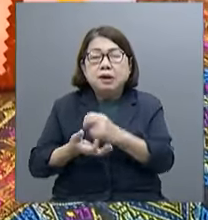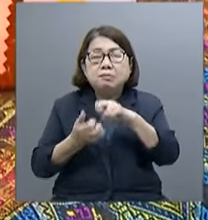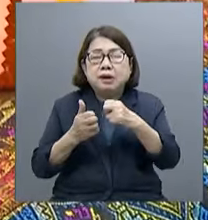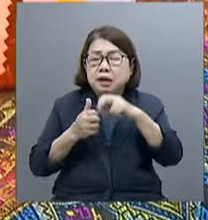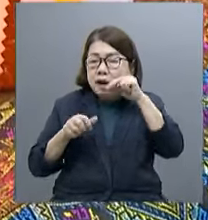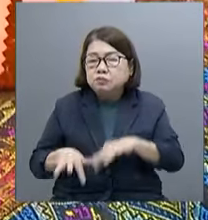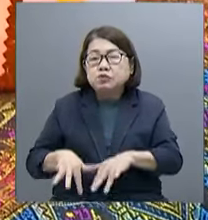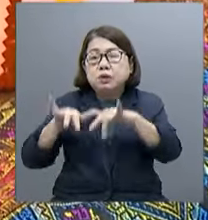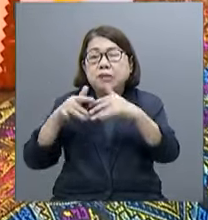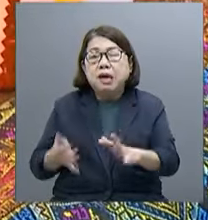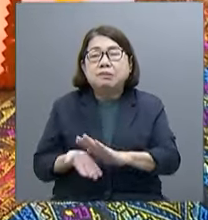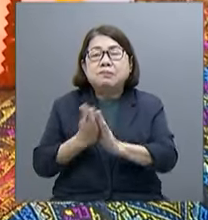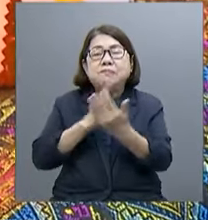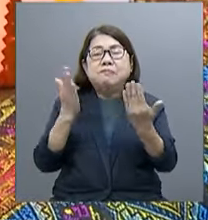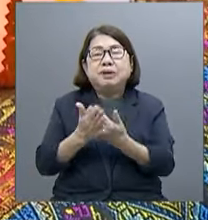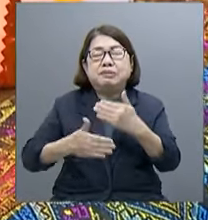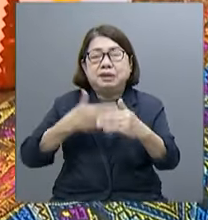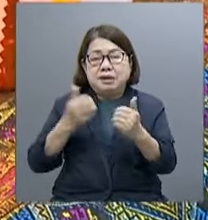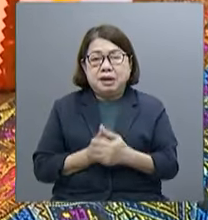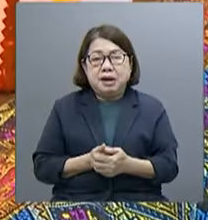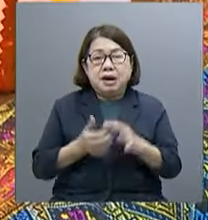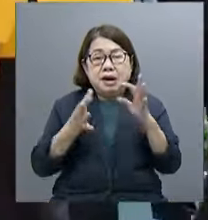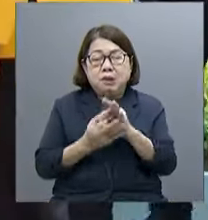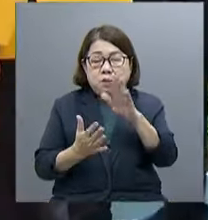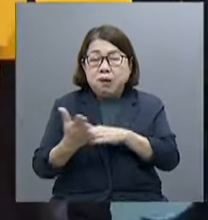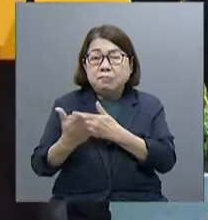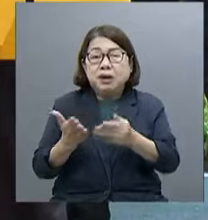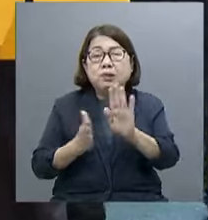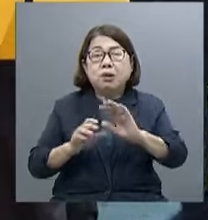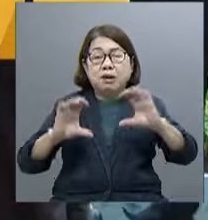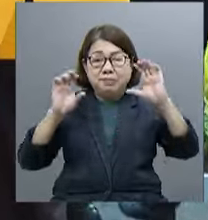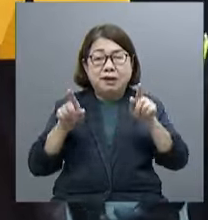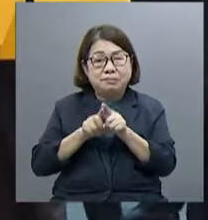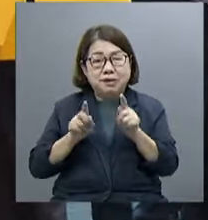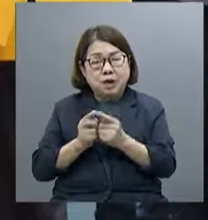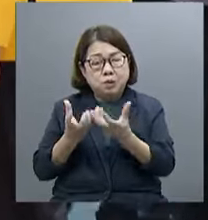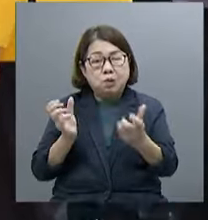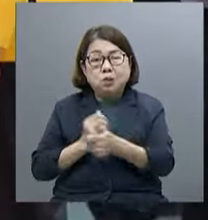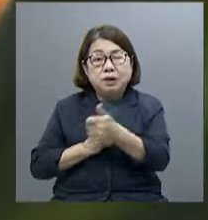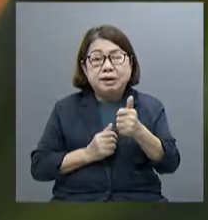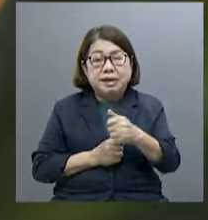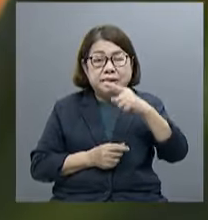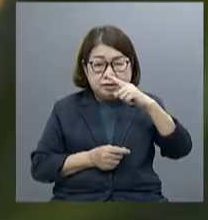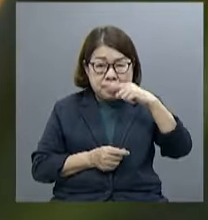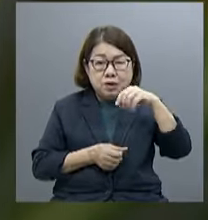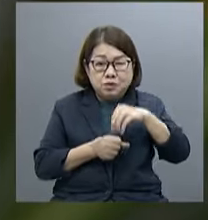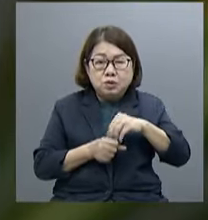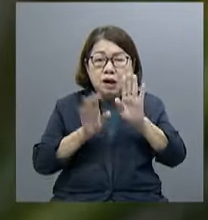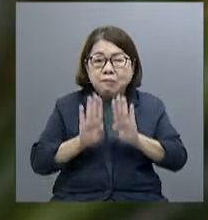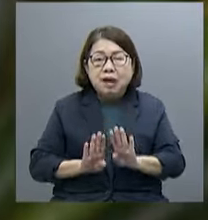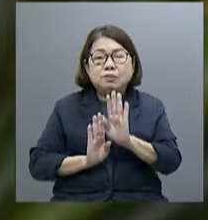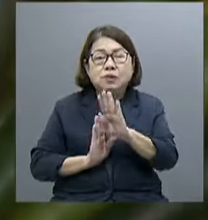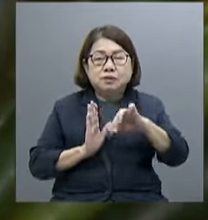รวมทั้งตอบสนองต่อนโยบายซอฟต์พาวเวอร์ของรัฐบาลเพื่อการพัฒนาเศรษฐกิจในประเทศภายใต้ฐานอัตลักษณ์ของท้องถิ่น